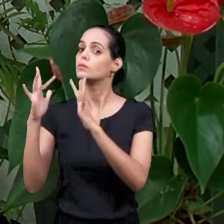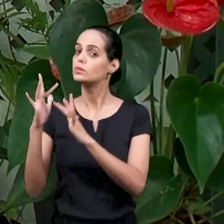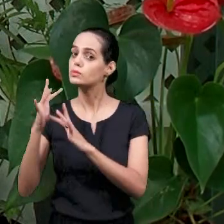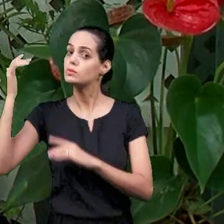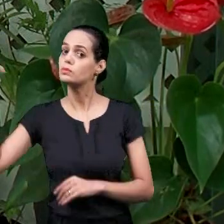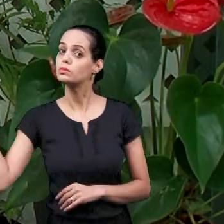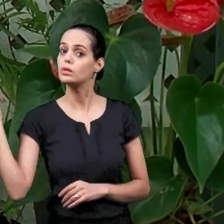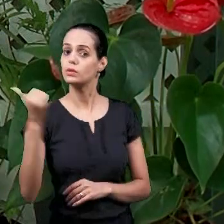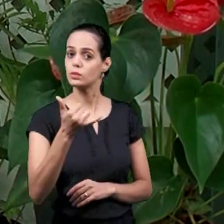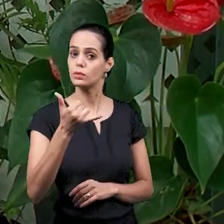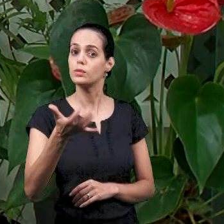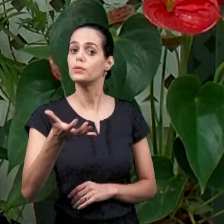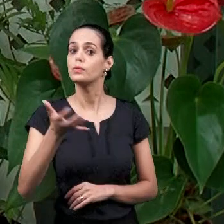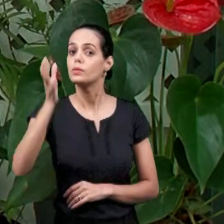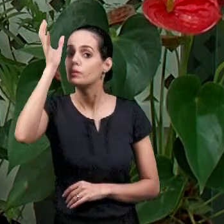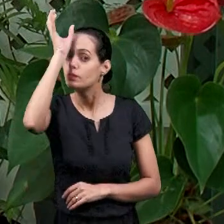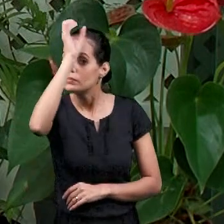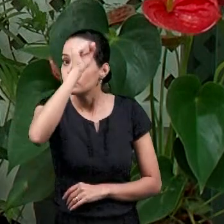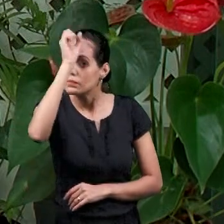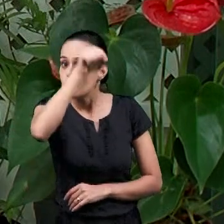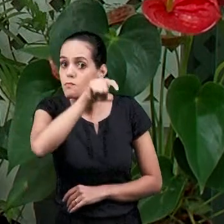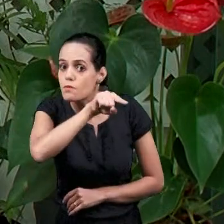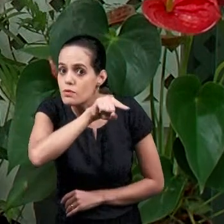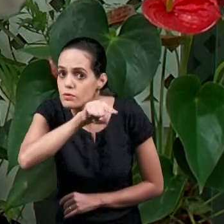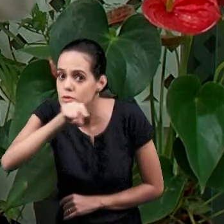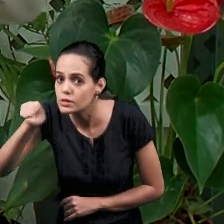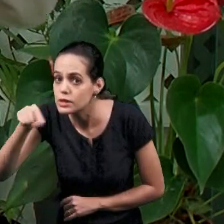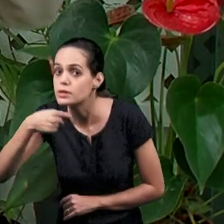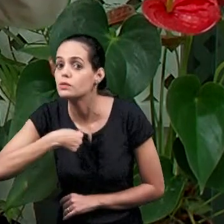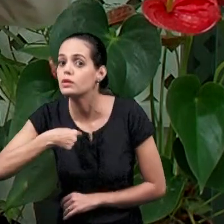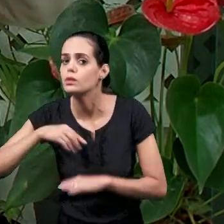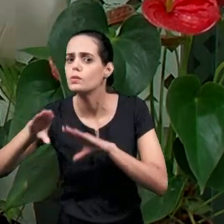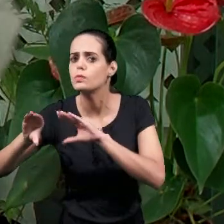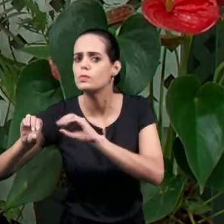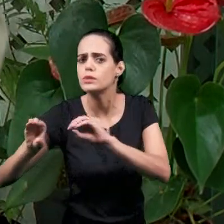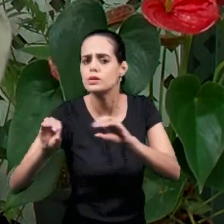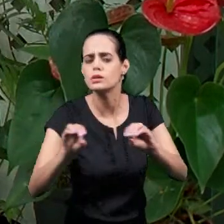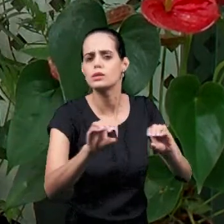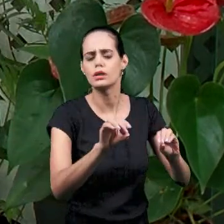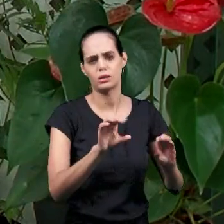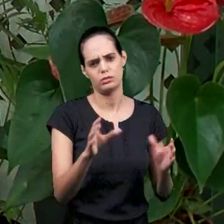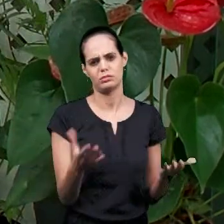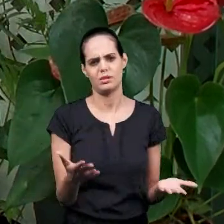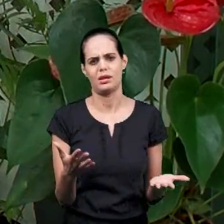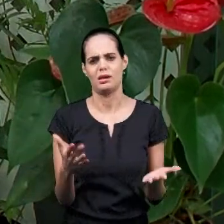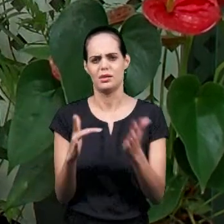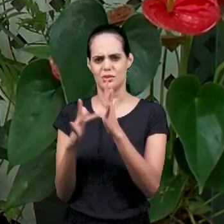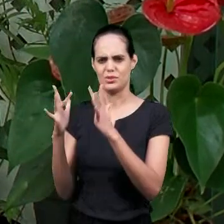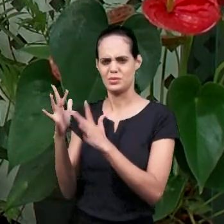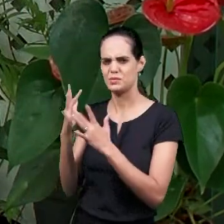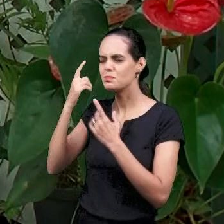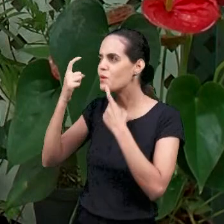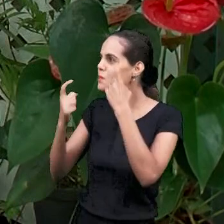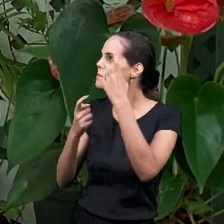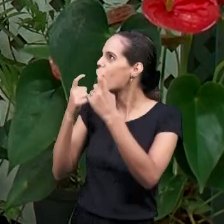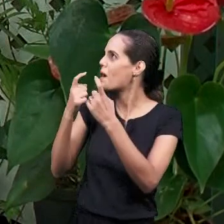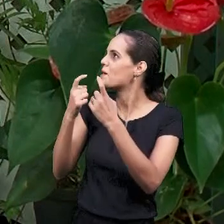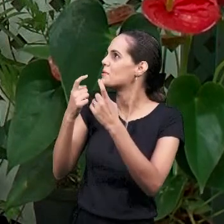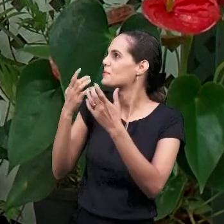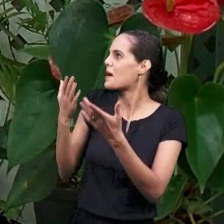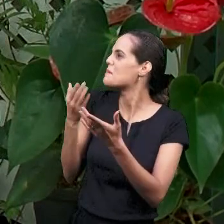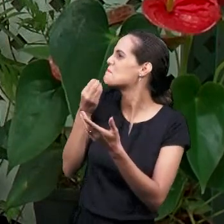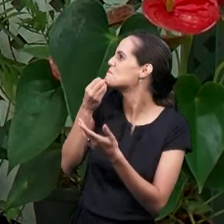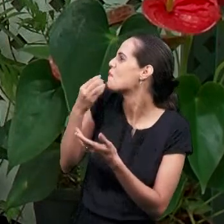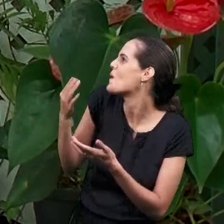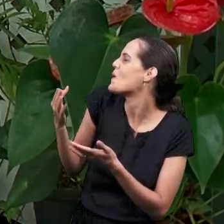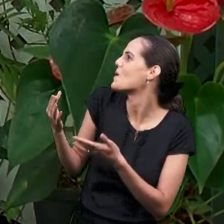que lui-même il dit, je veux que vous appreniez ce que j'enseigne, pas ce que je suis. Jésus ne s'est jamais préoccupé à faire des